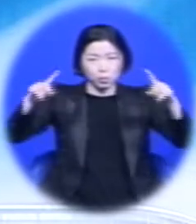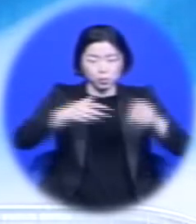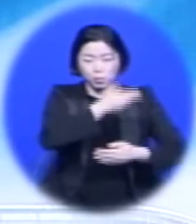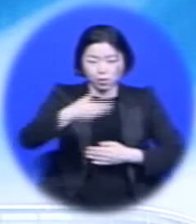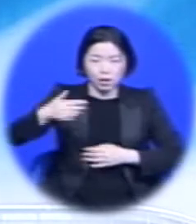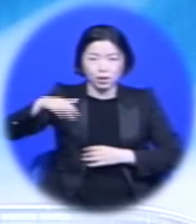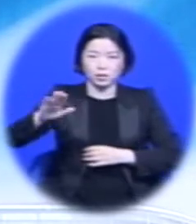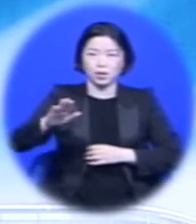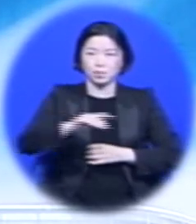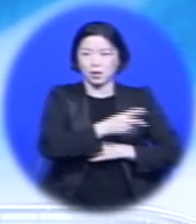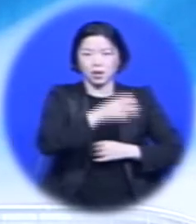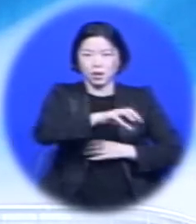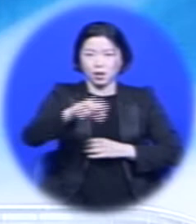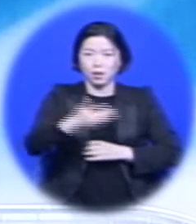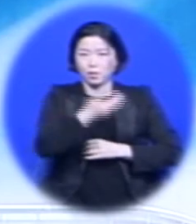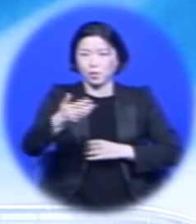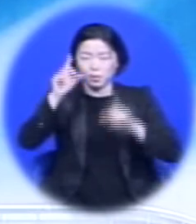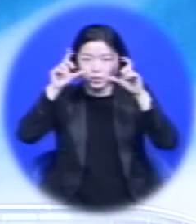동영상 하나 거의 영화 수준으로 만듭니다.